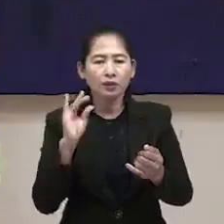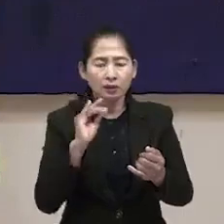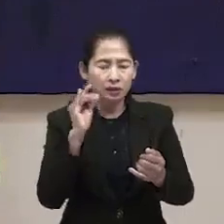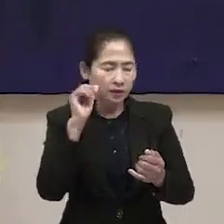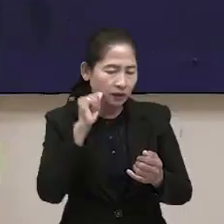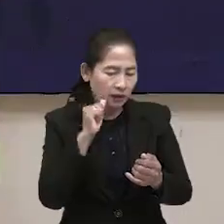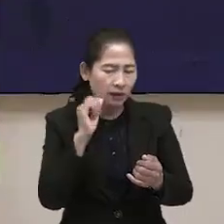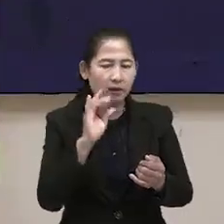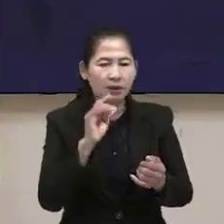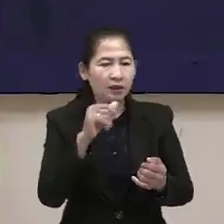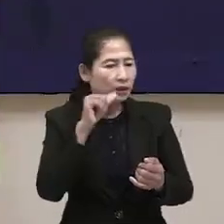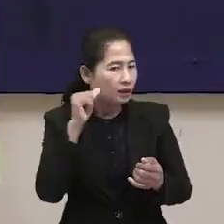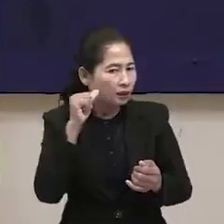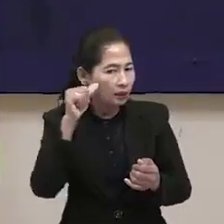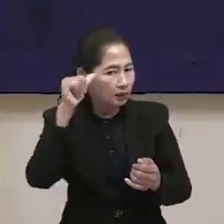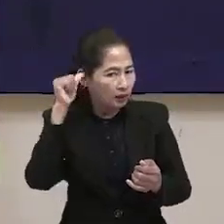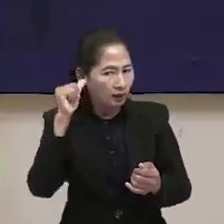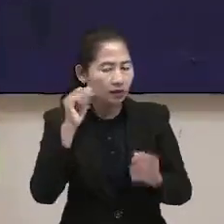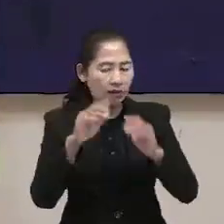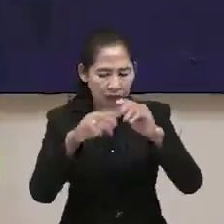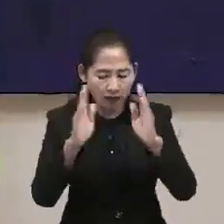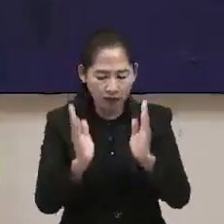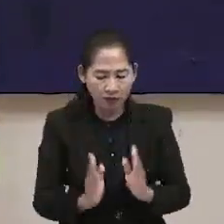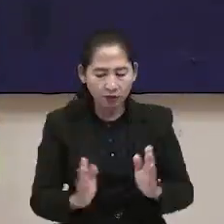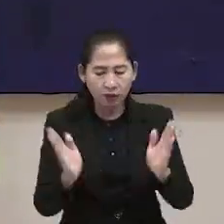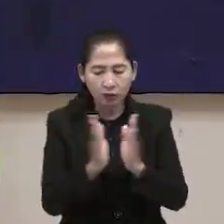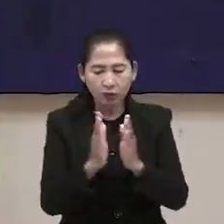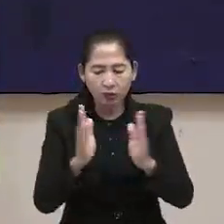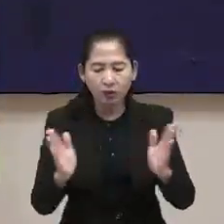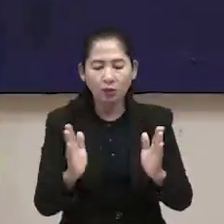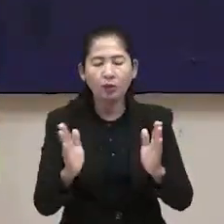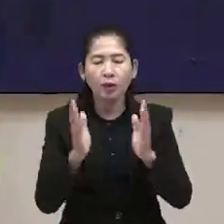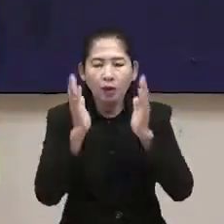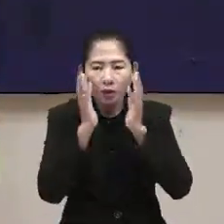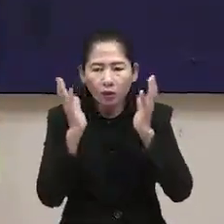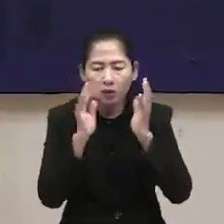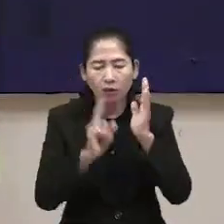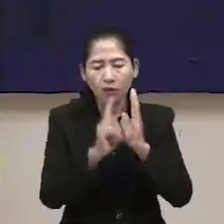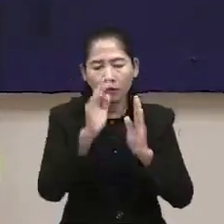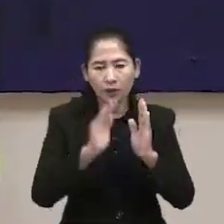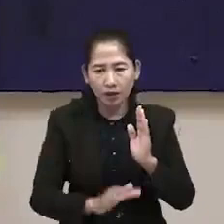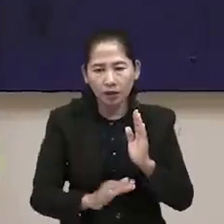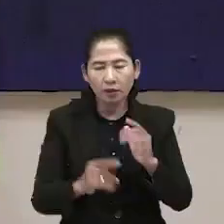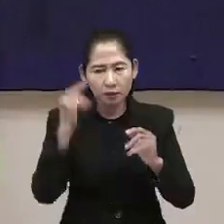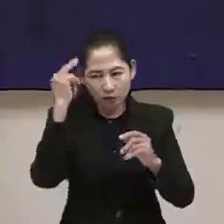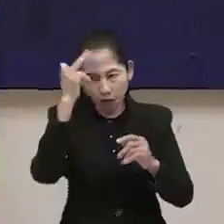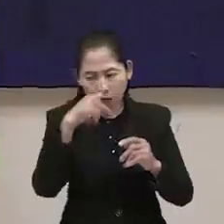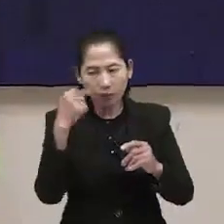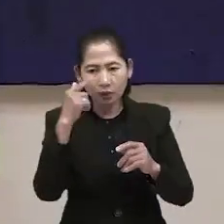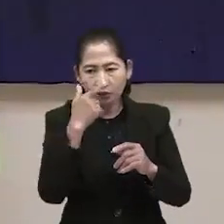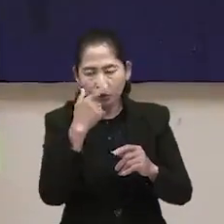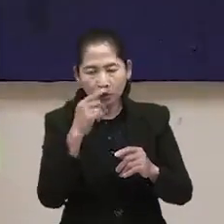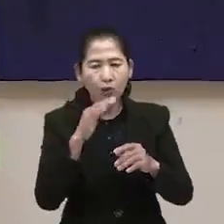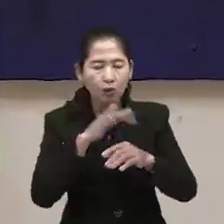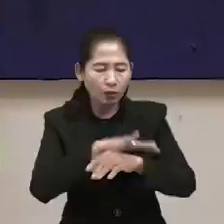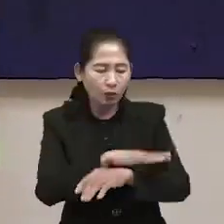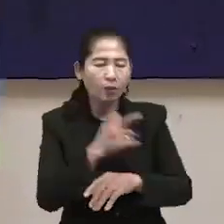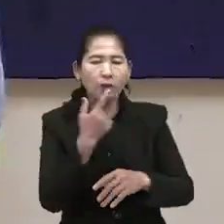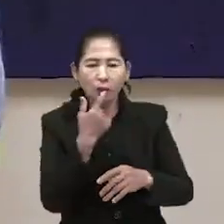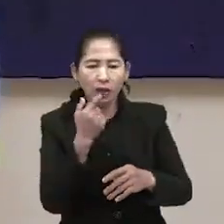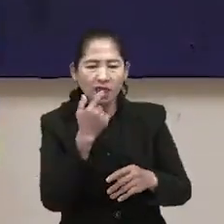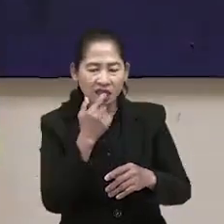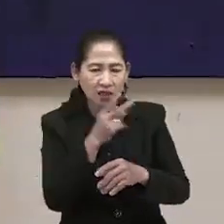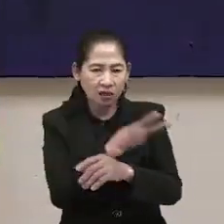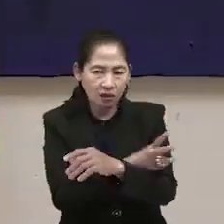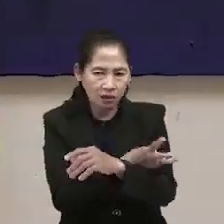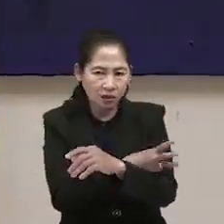អ្វី2តួសេចក្តីសន្តានរៀងរូវមាតតូចឬធំធាត់ឬស្គមខ្ពស់ឬទាបមុខមាត់ច្រមុះរោមពណ៌ធ្មេញជើងក